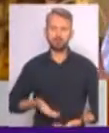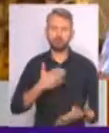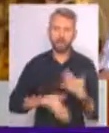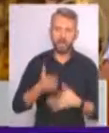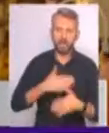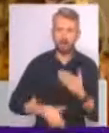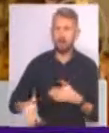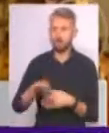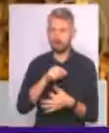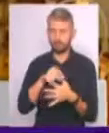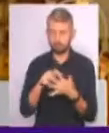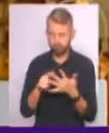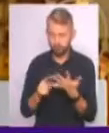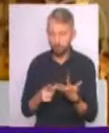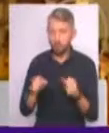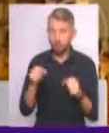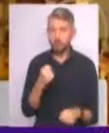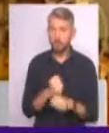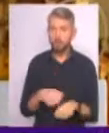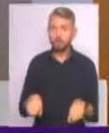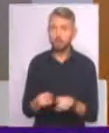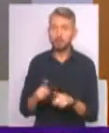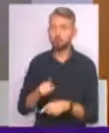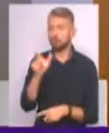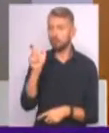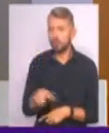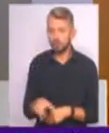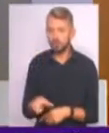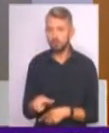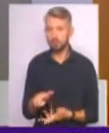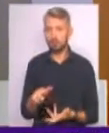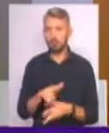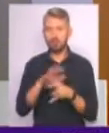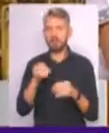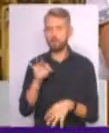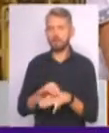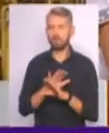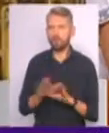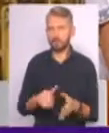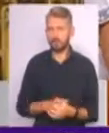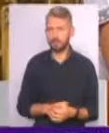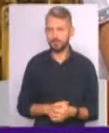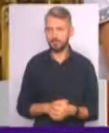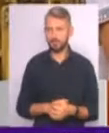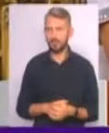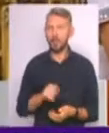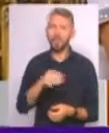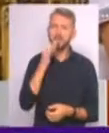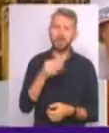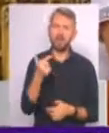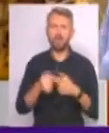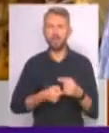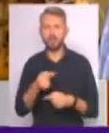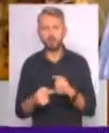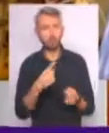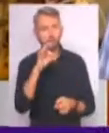життєрадісність і все-все, можна зробити так, щоб людина... Ну, взагалі не хворіла. Ну, ви скажете, а генетично,